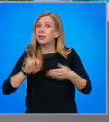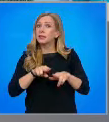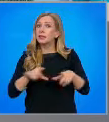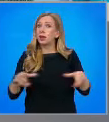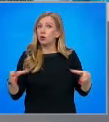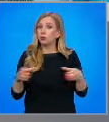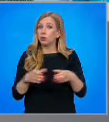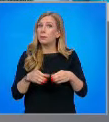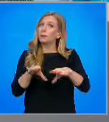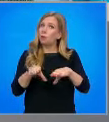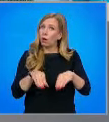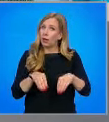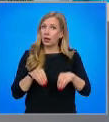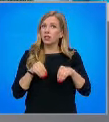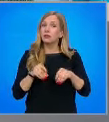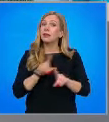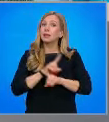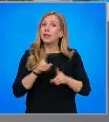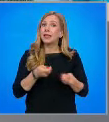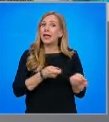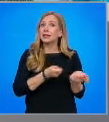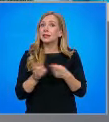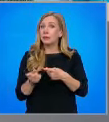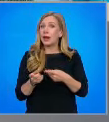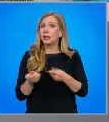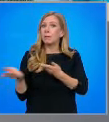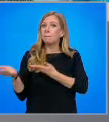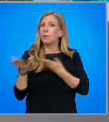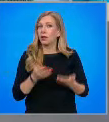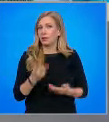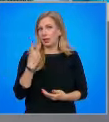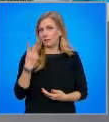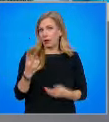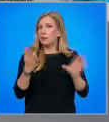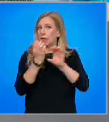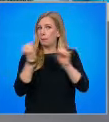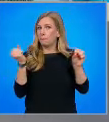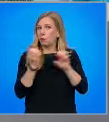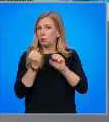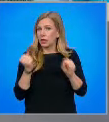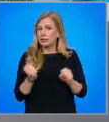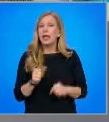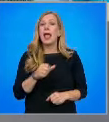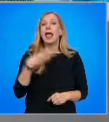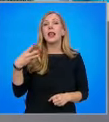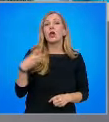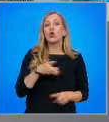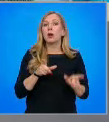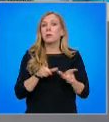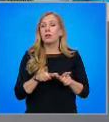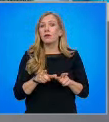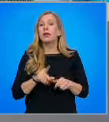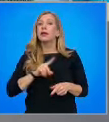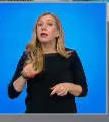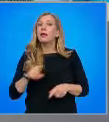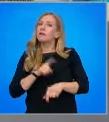Народното събрание е поела ангажименти да не изпрати покана на двамата дипломати, посланникът на Русия Елеонора Митрофанова и